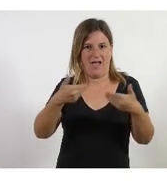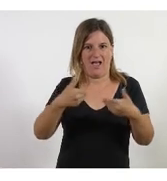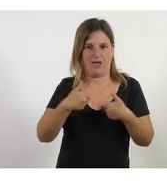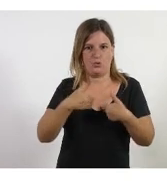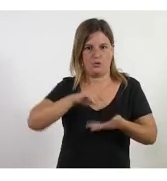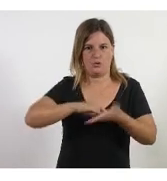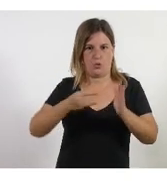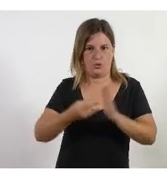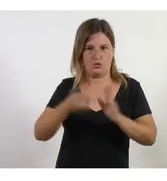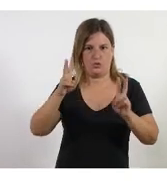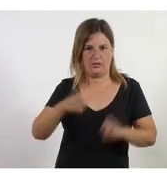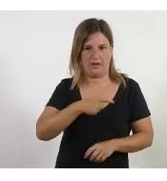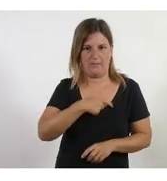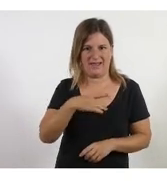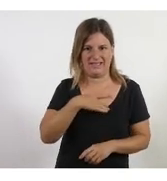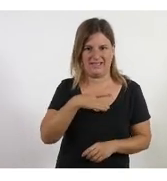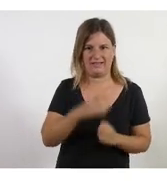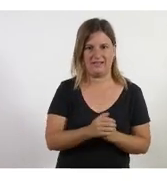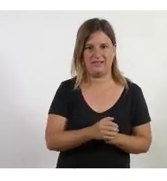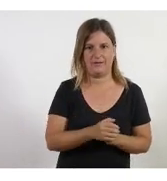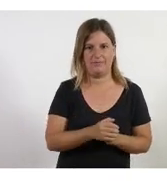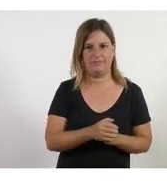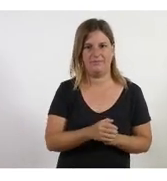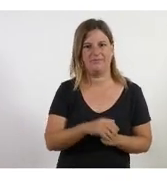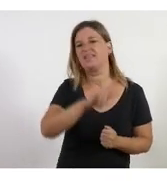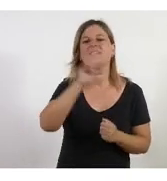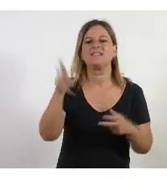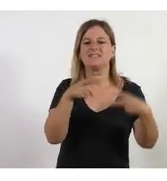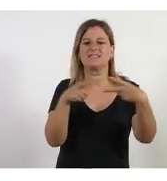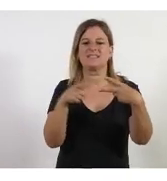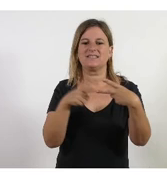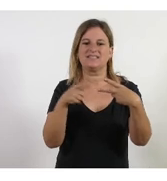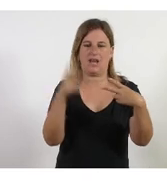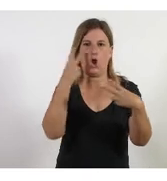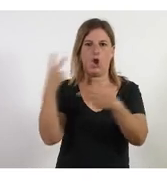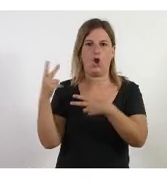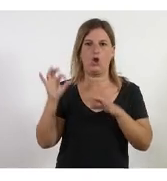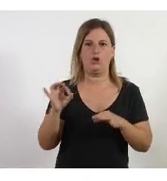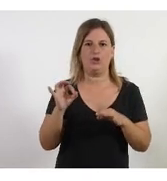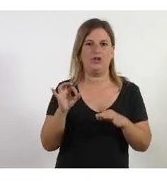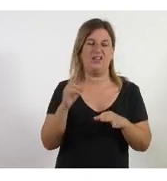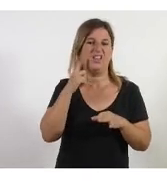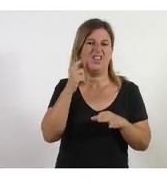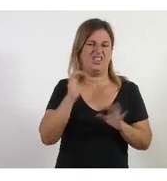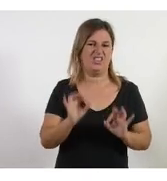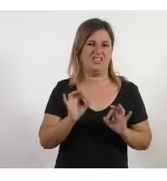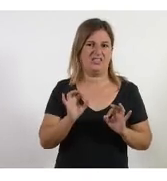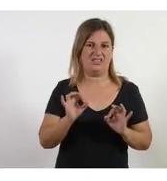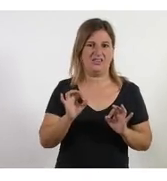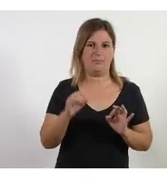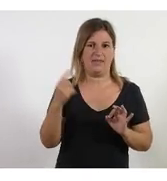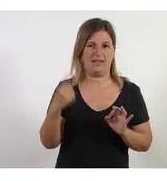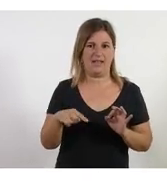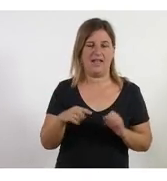incertesa. El punt número 2, que és molt, molt típic d'aquesta situació i de les altres també que